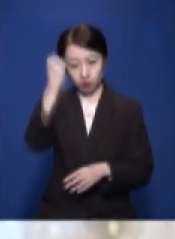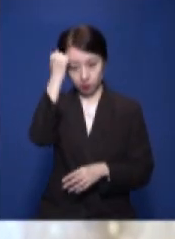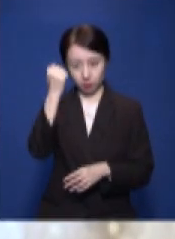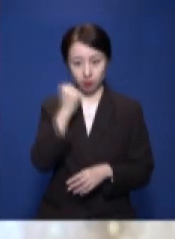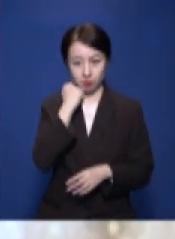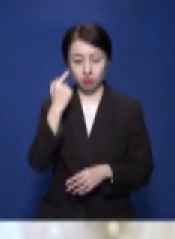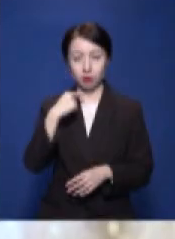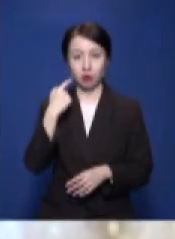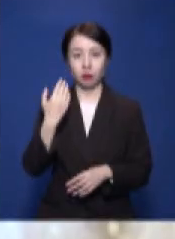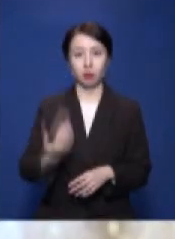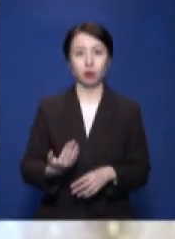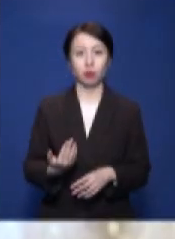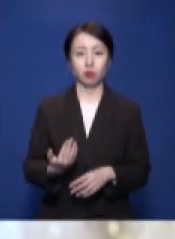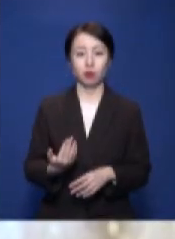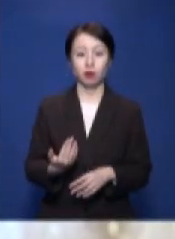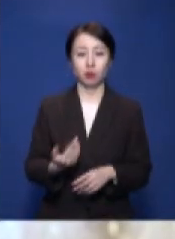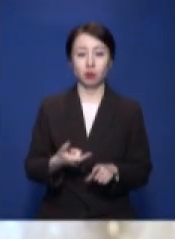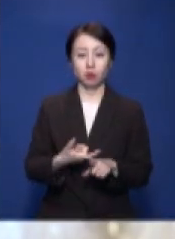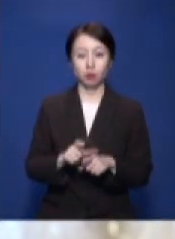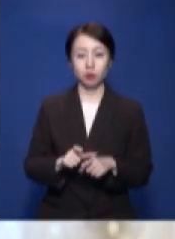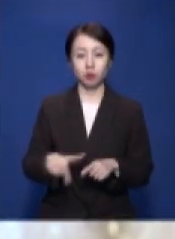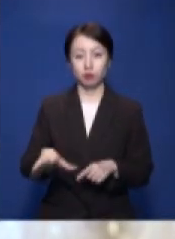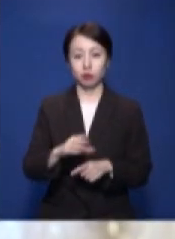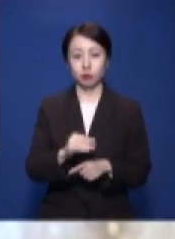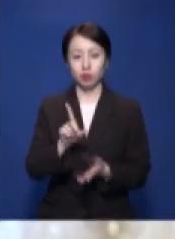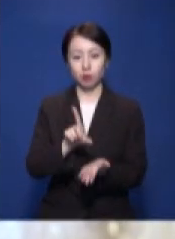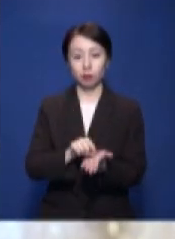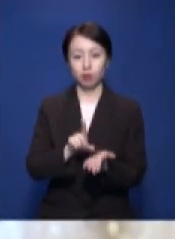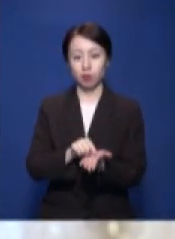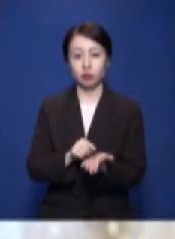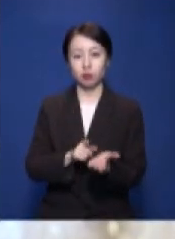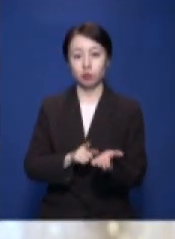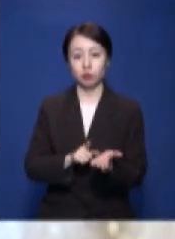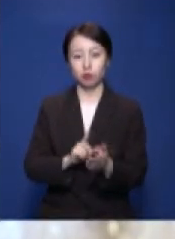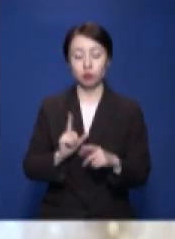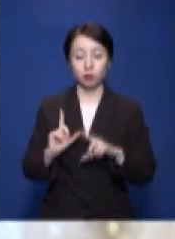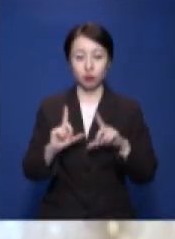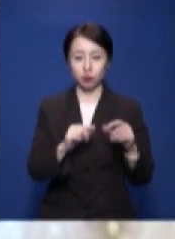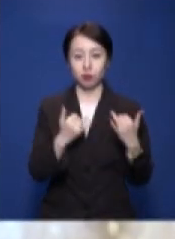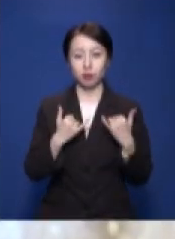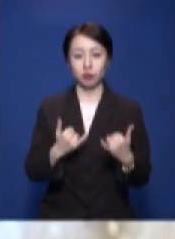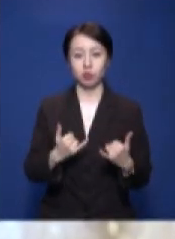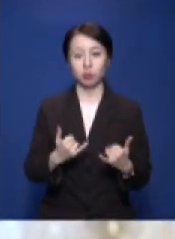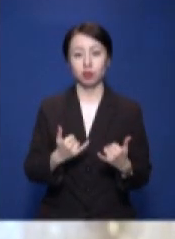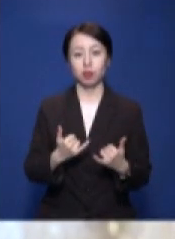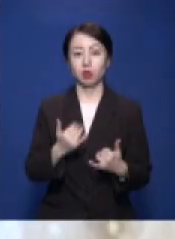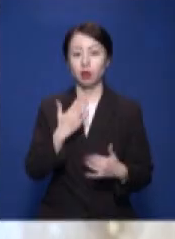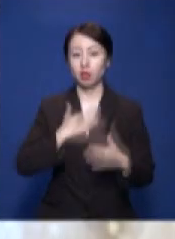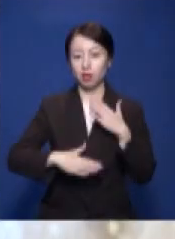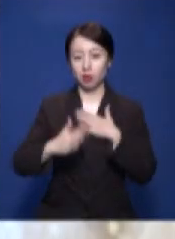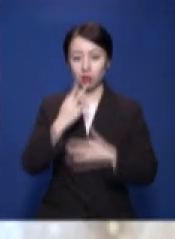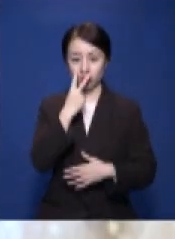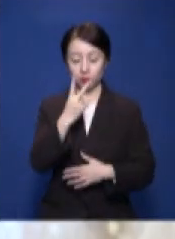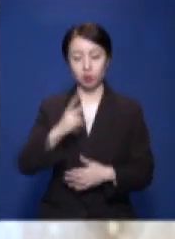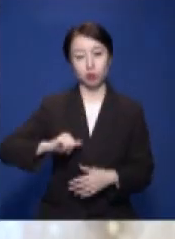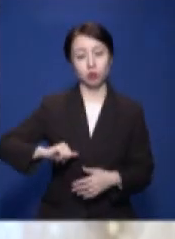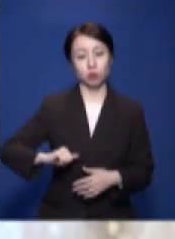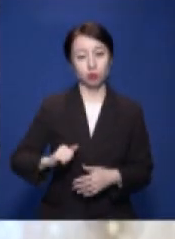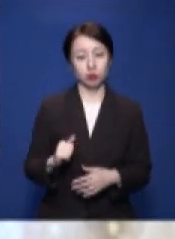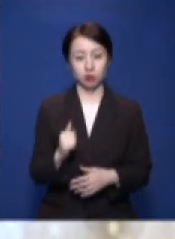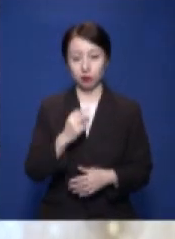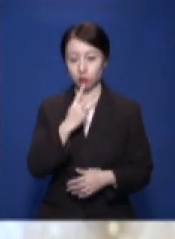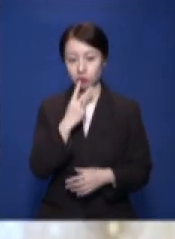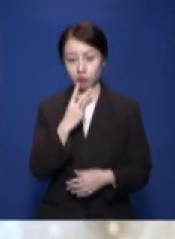айтам. Вот, осы аман сау пенсия шықтым. Соны қызығын көріп отырмын. Жолдастарым қызығын көріп